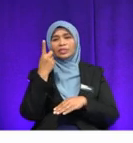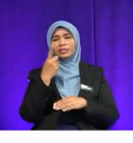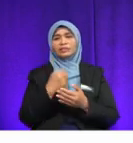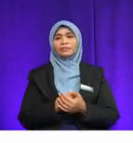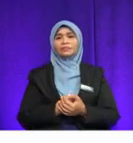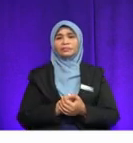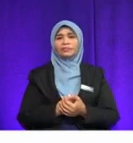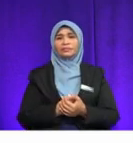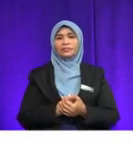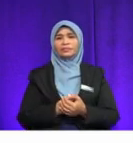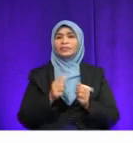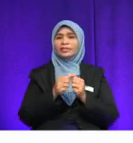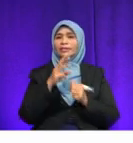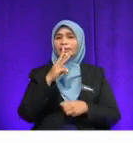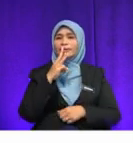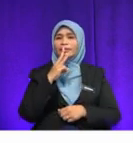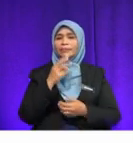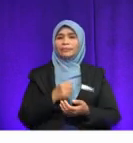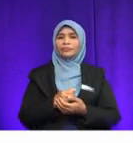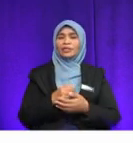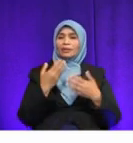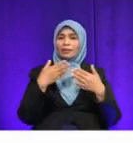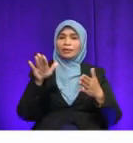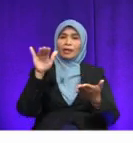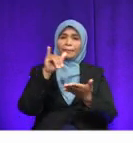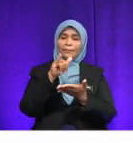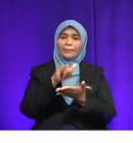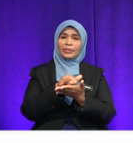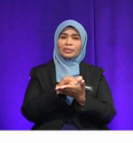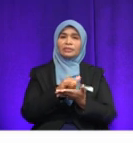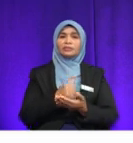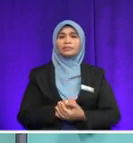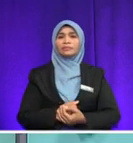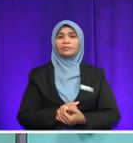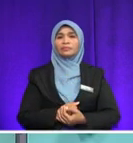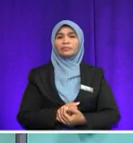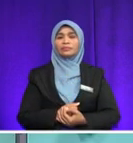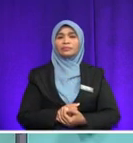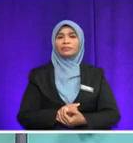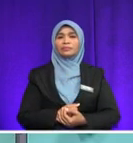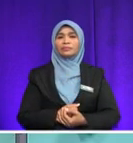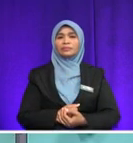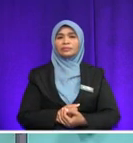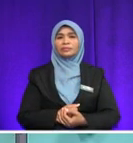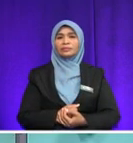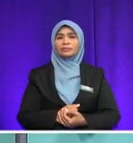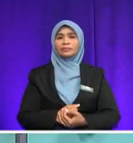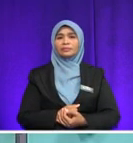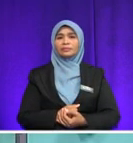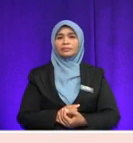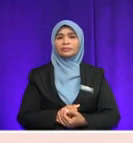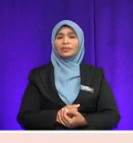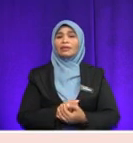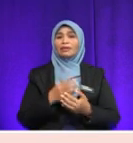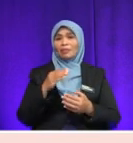disapu dengan air ya kemudian kita cepat ke sinilah nampak semua paham Saya tidak pahami